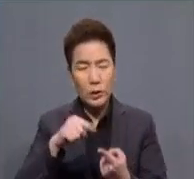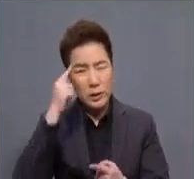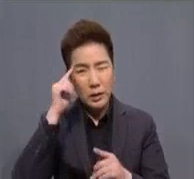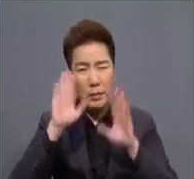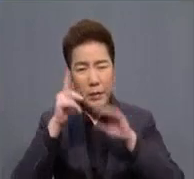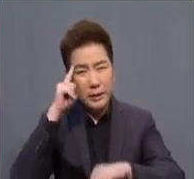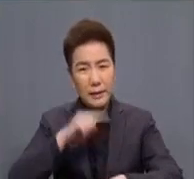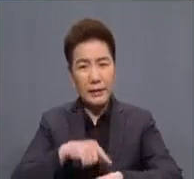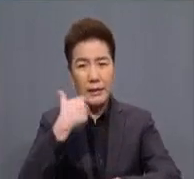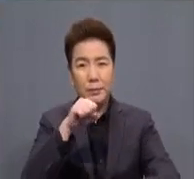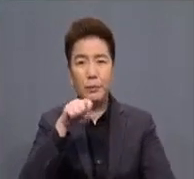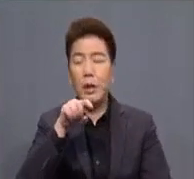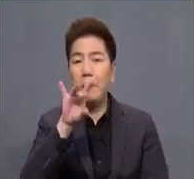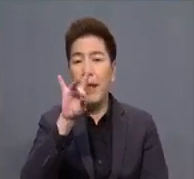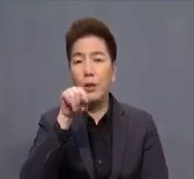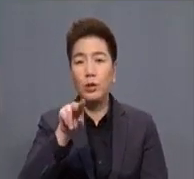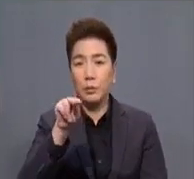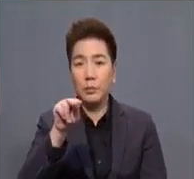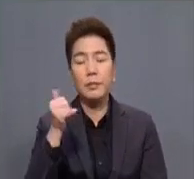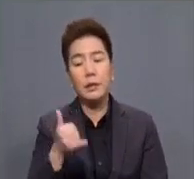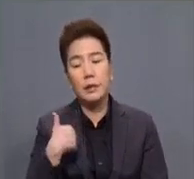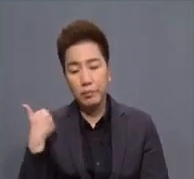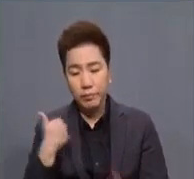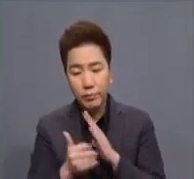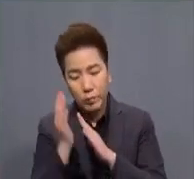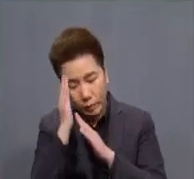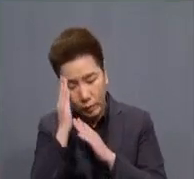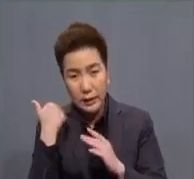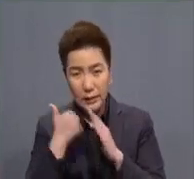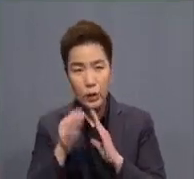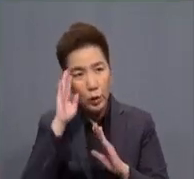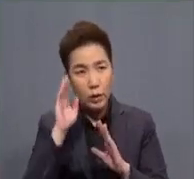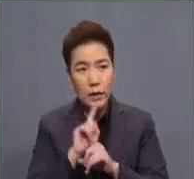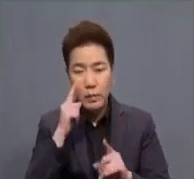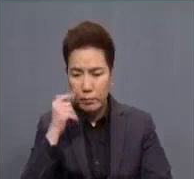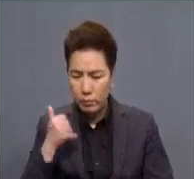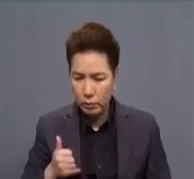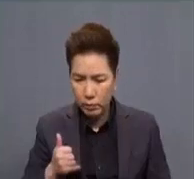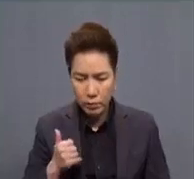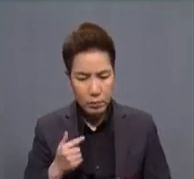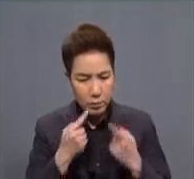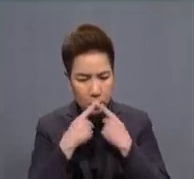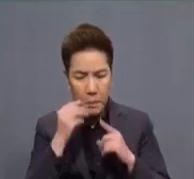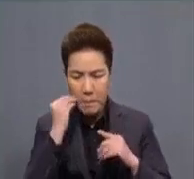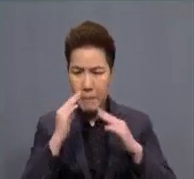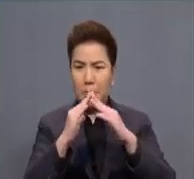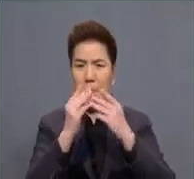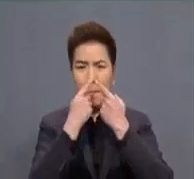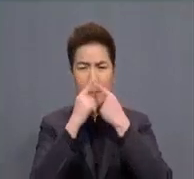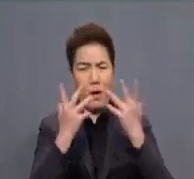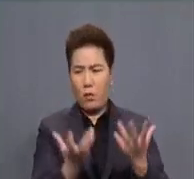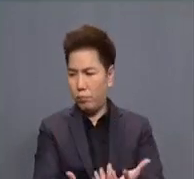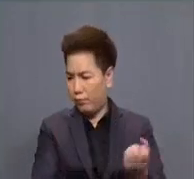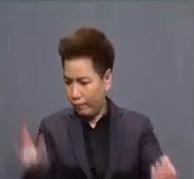าณ 2:30 ครึ่งแกก็มานอนนะฮะจะมานอนนี่แหละแต่ว่ามาเอ๊ะทำไมบ้านดูแปลกๆกระจุยกระจ